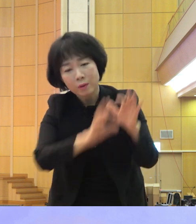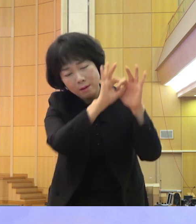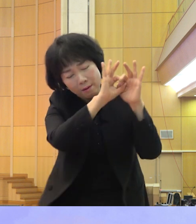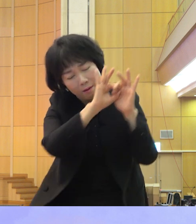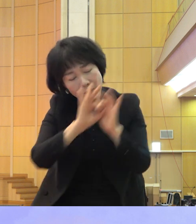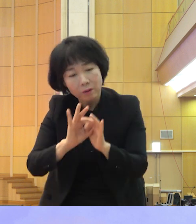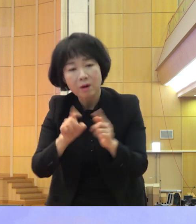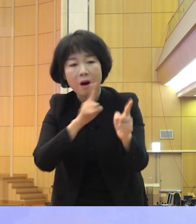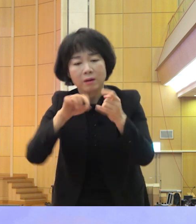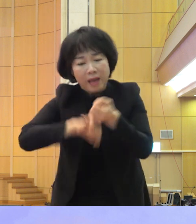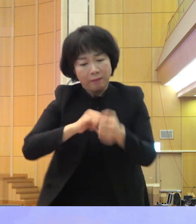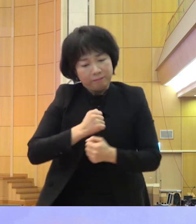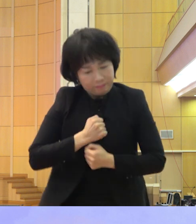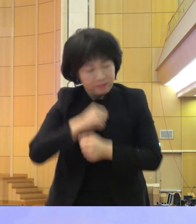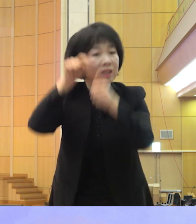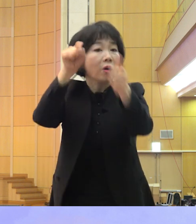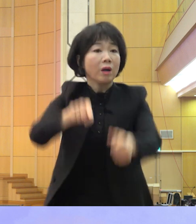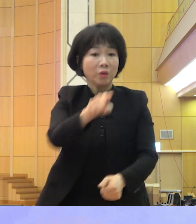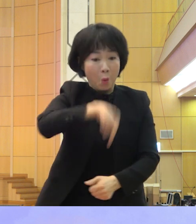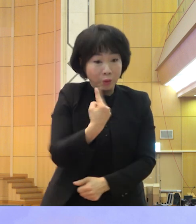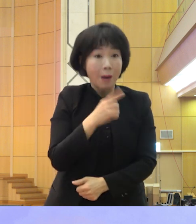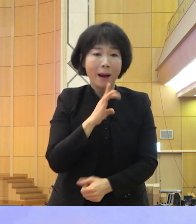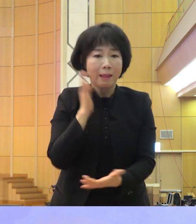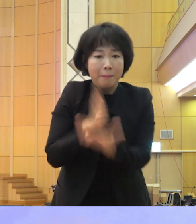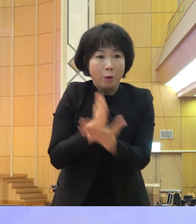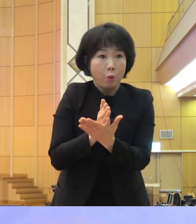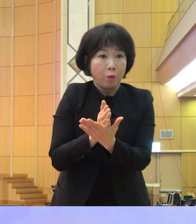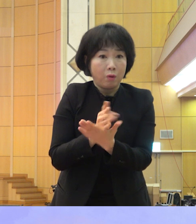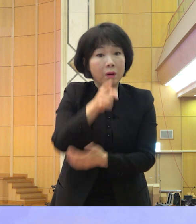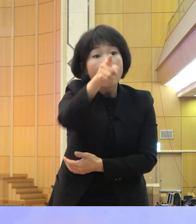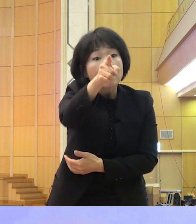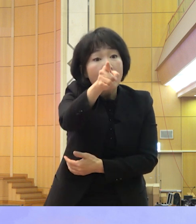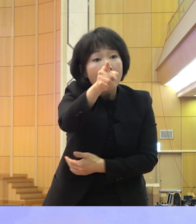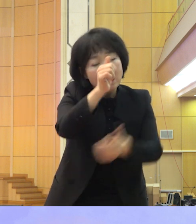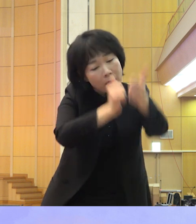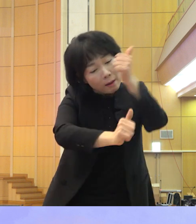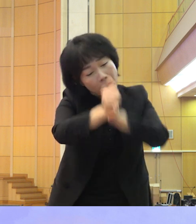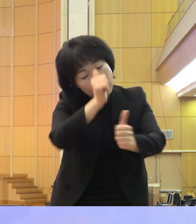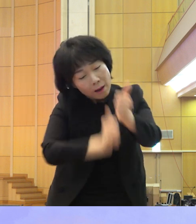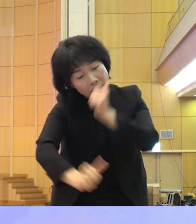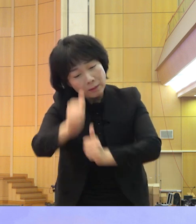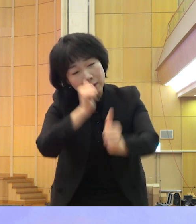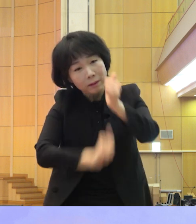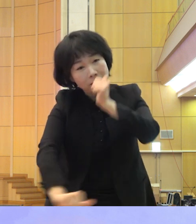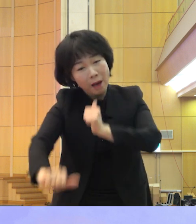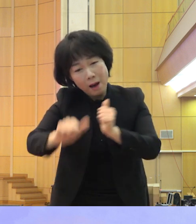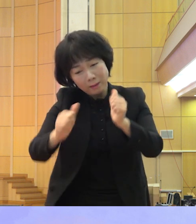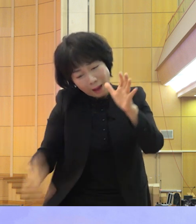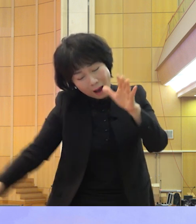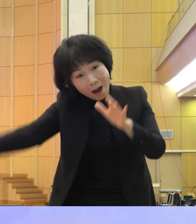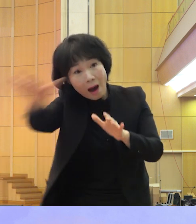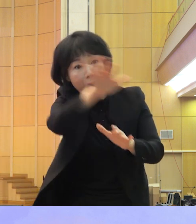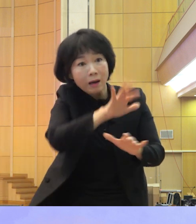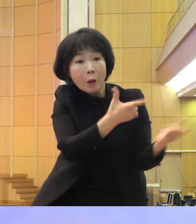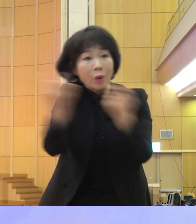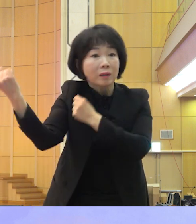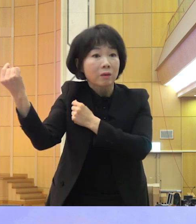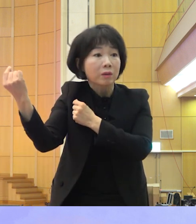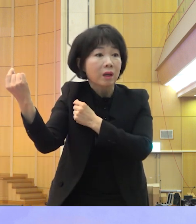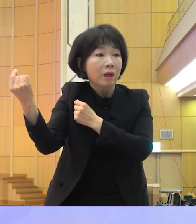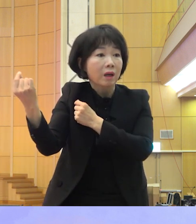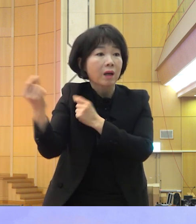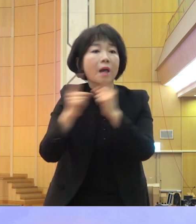대대로 지켜라. 너만 언약 지키는 게 아니라 너와 너의 자녀와 내 후손